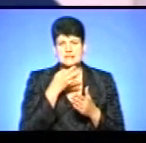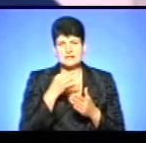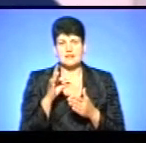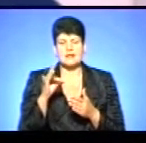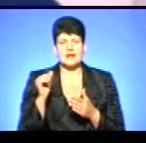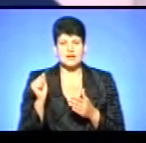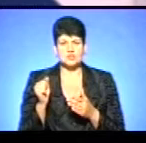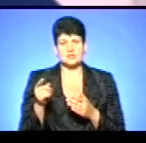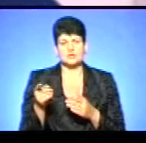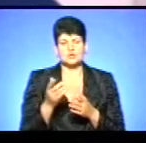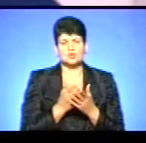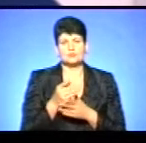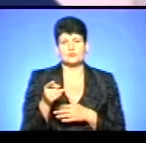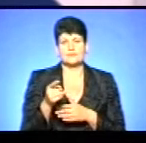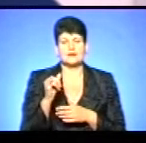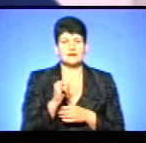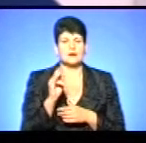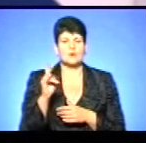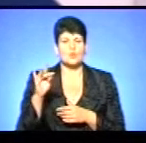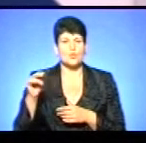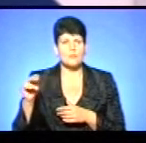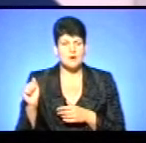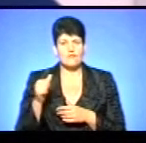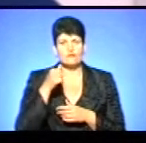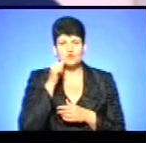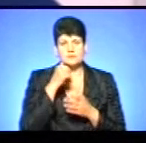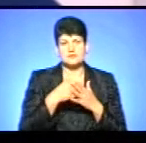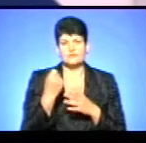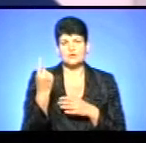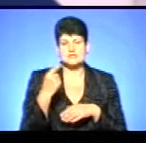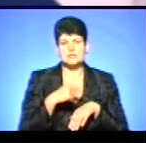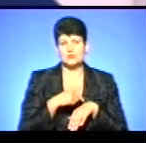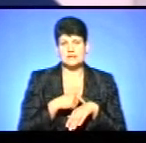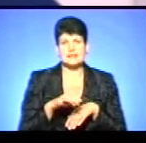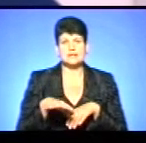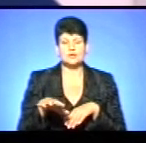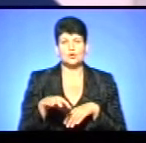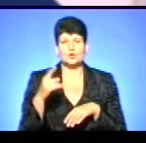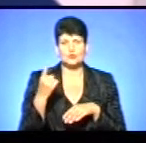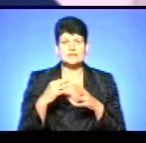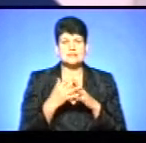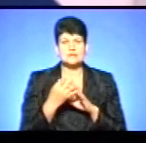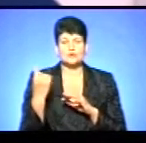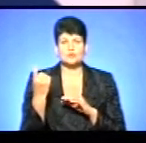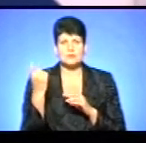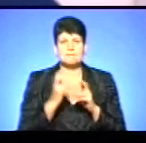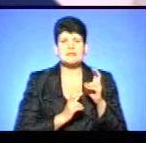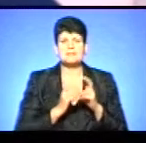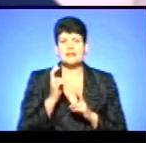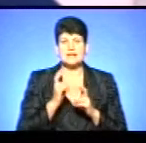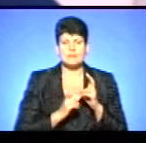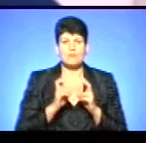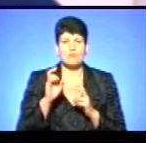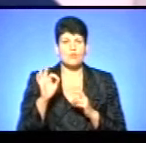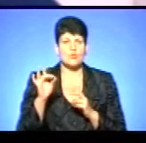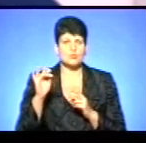служби Тернопільщини Ірина Крупа. Зазначу, вчора близько 11-ї години на території одного із сільськогосподарських підприємств у